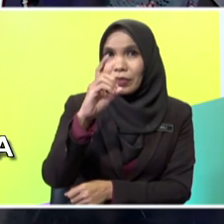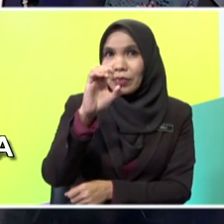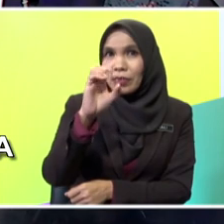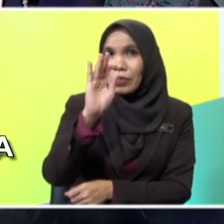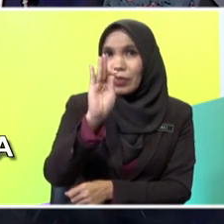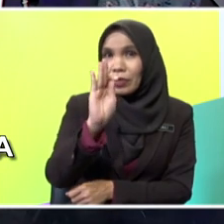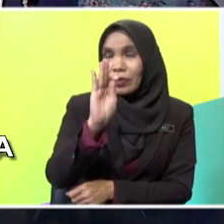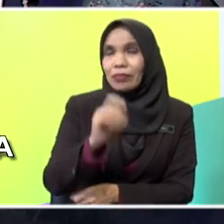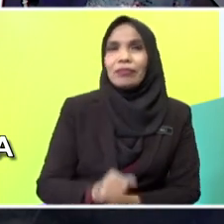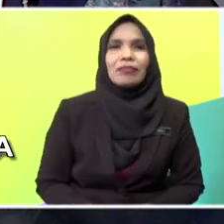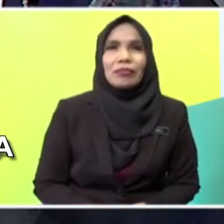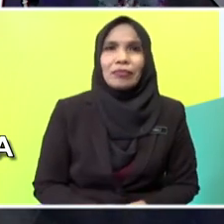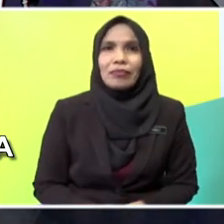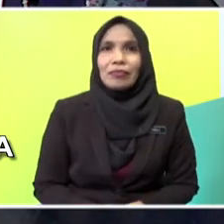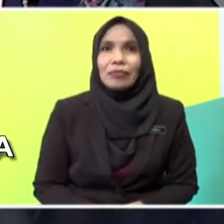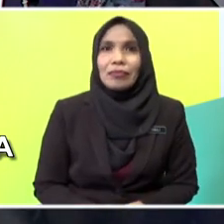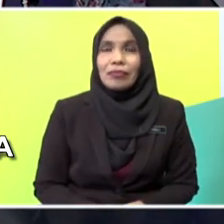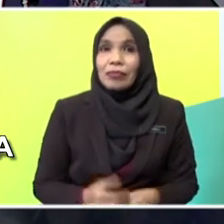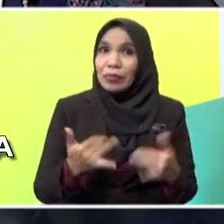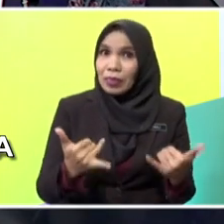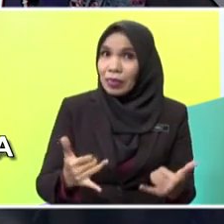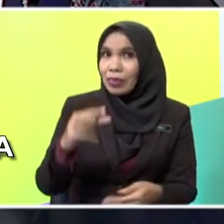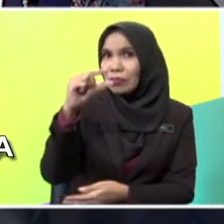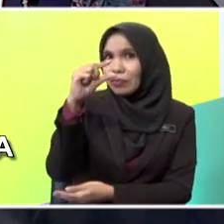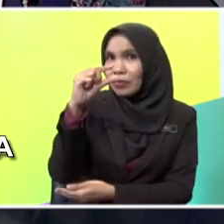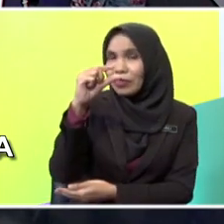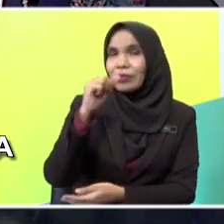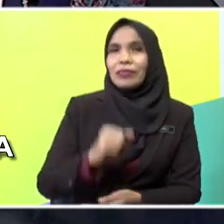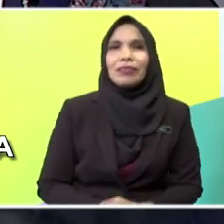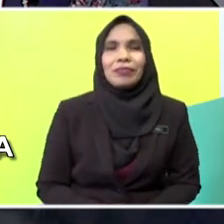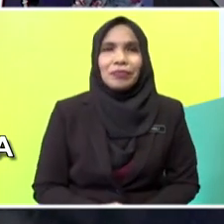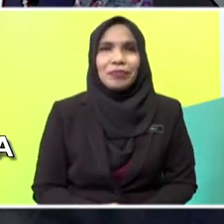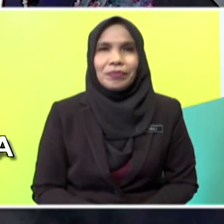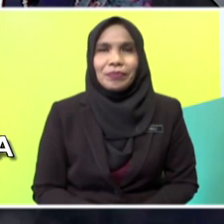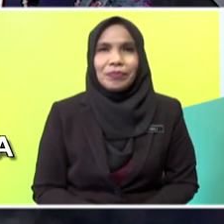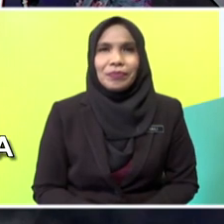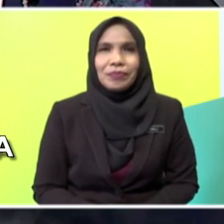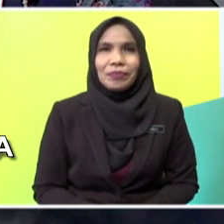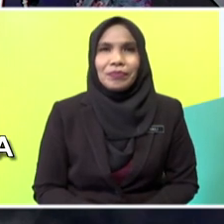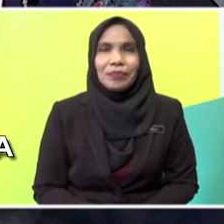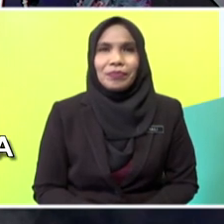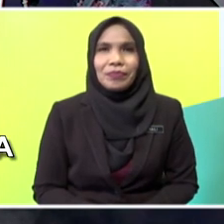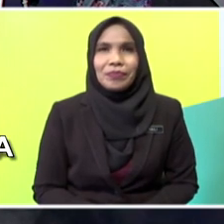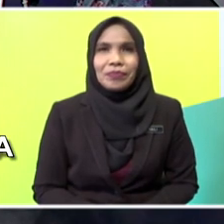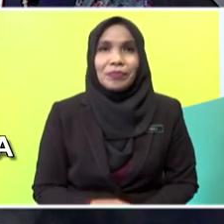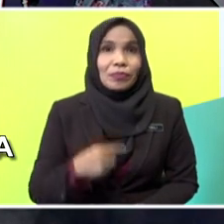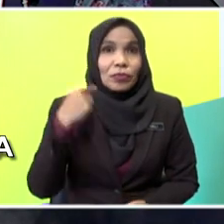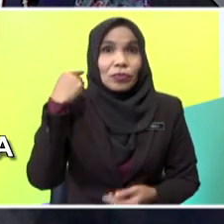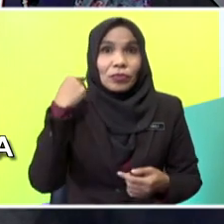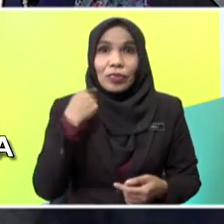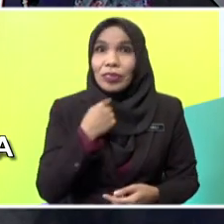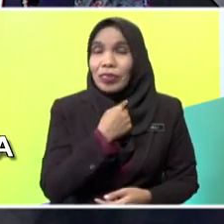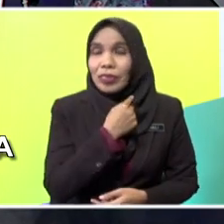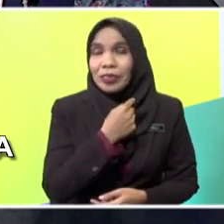G. G. Ha, dah nak siap dah ni. G ni kita dah nak buat leher. Oh, ha, okey. Kita belum belajar tadi, cikgu. Ha,